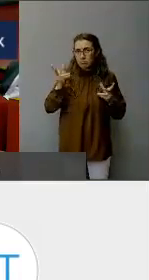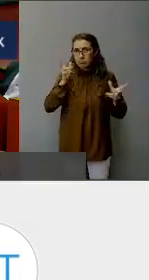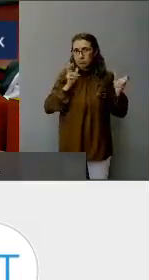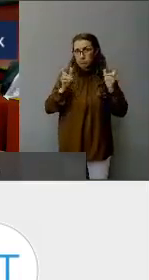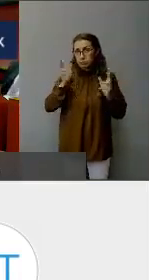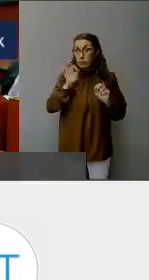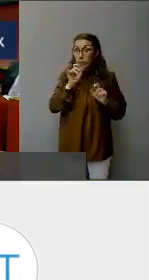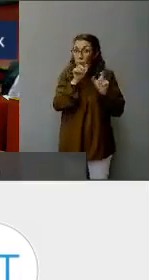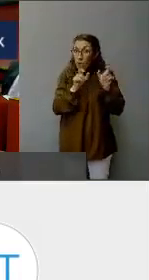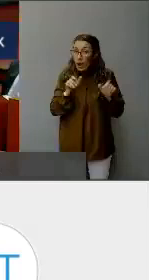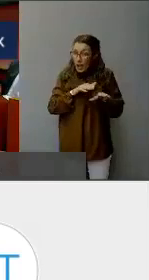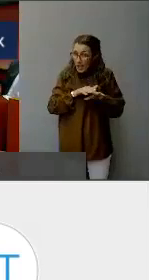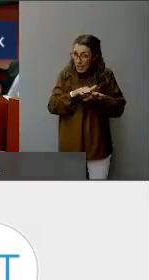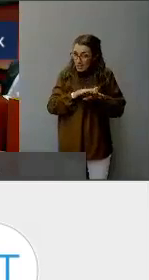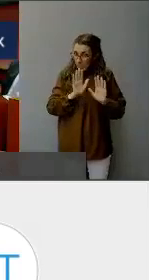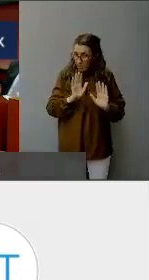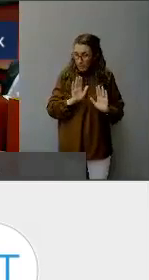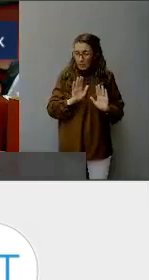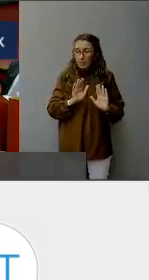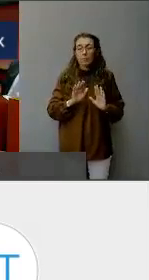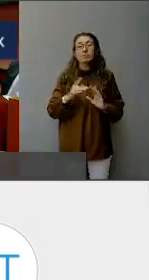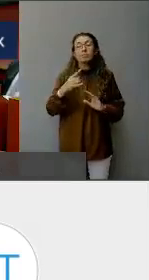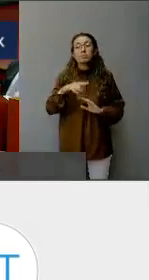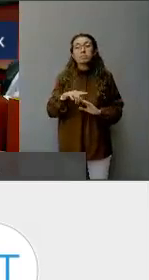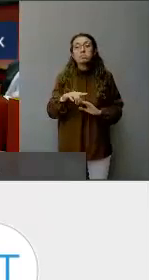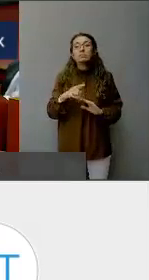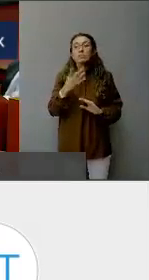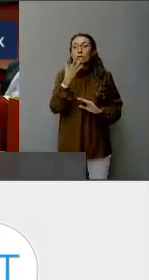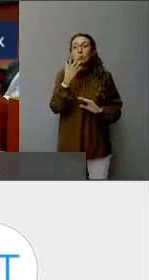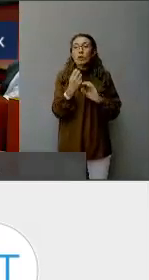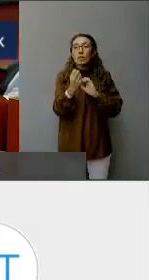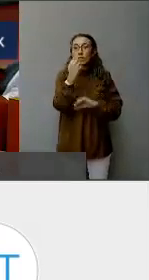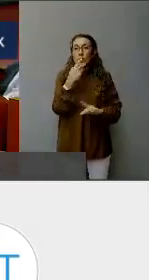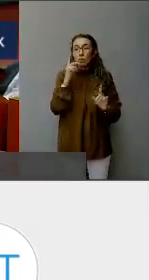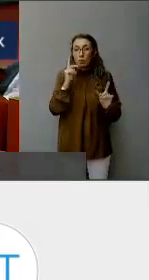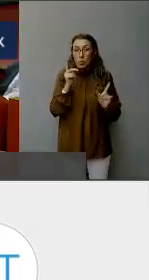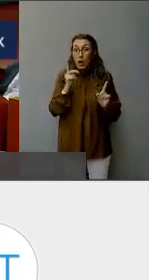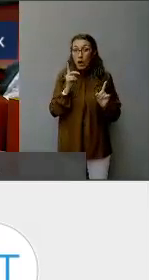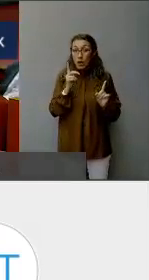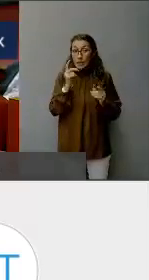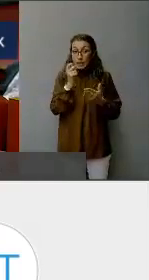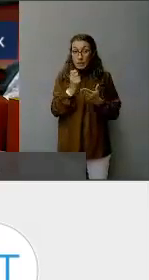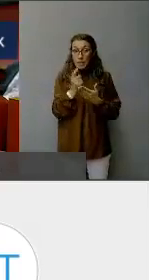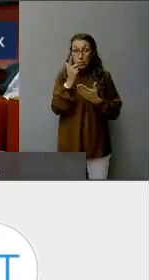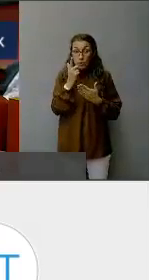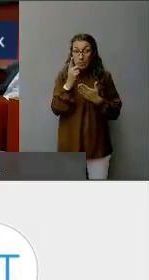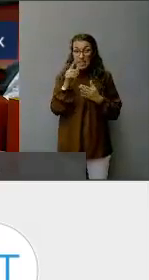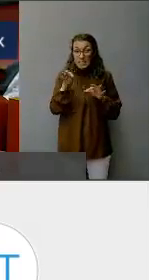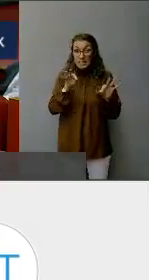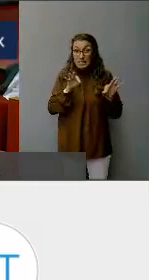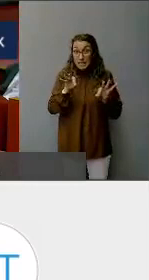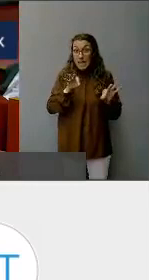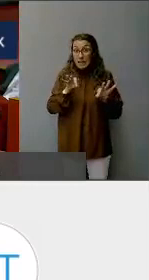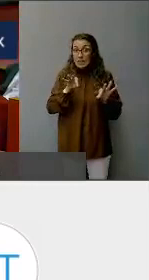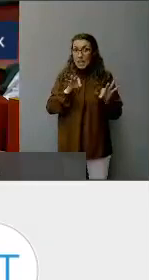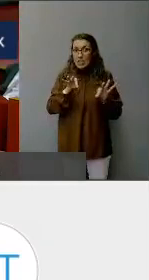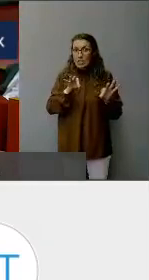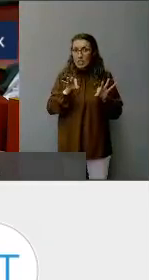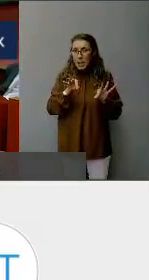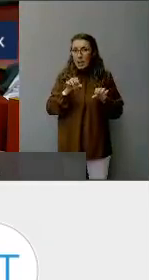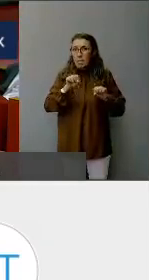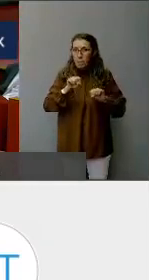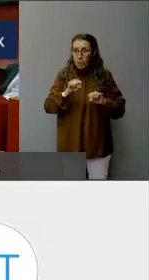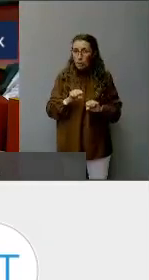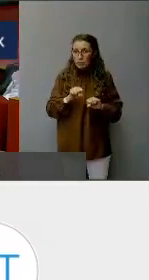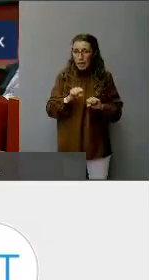è il richiamo alla importanza strategica di questa operazione che poteva avere un risvolto completamente diverso